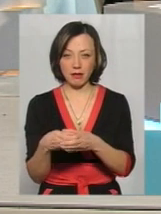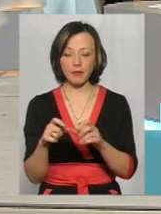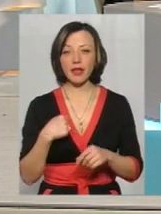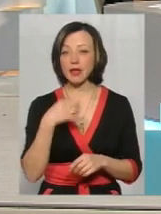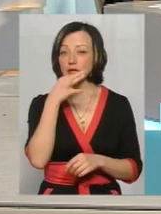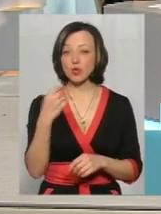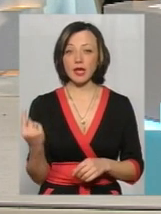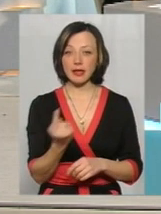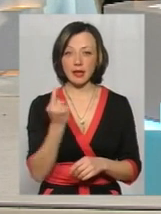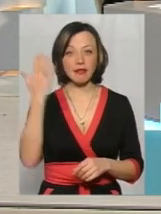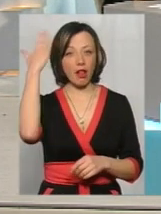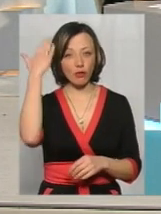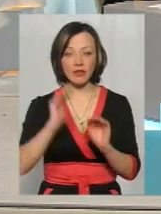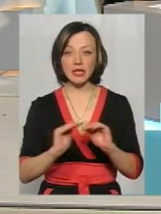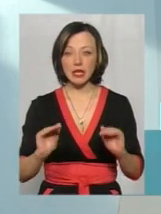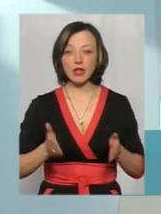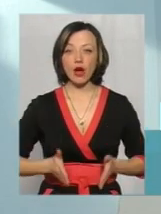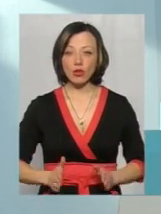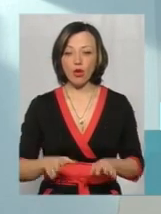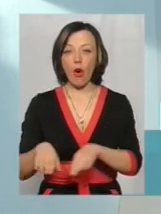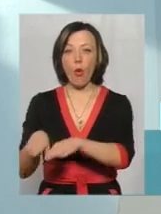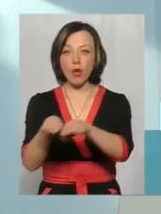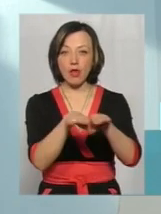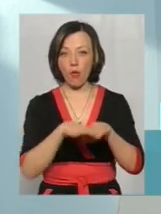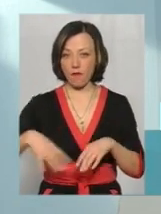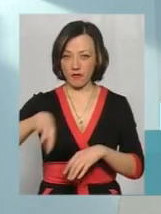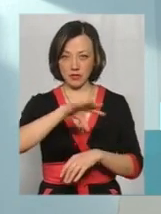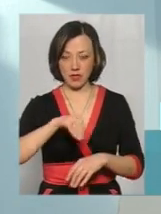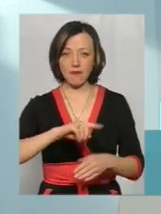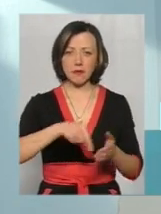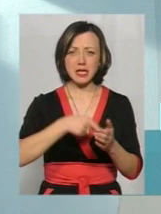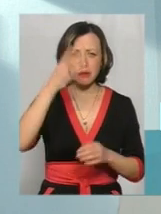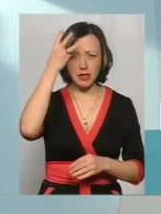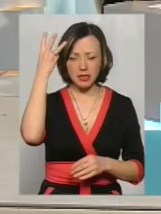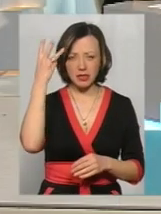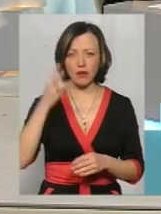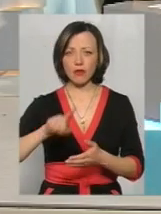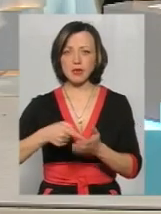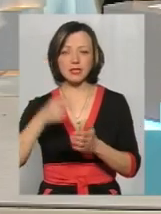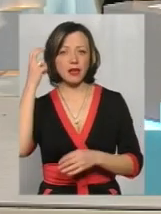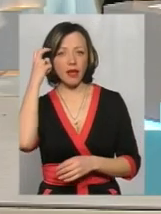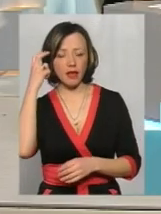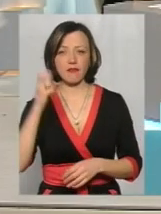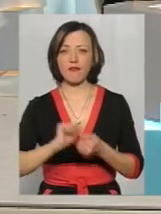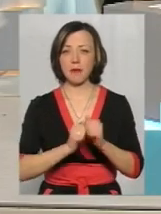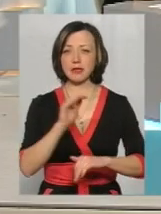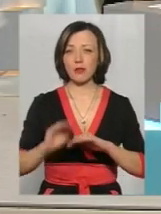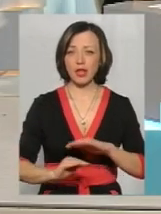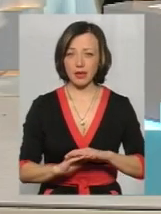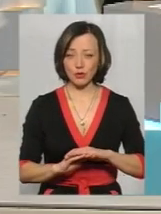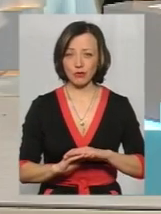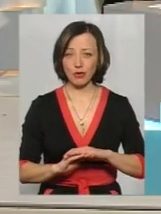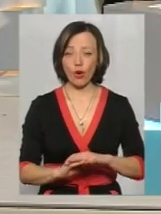єдине, талановиті діти народжуються однаково усюди. Так. У місті Хмельницькому, у місті Києві, у